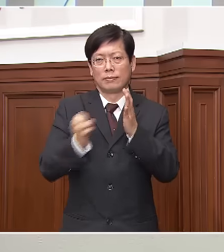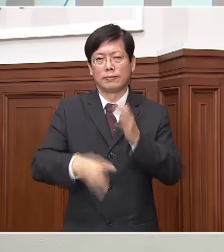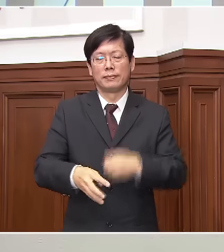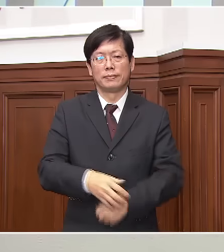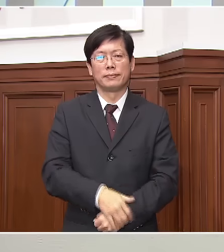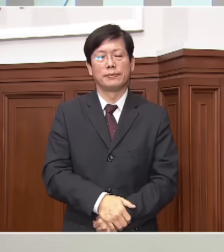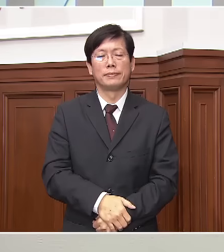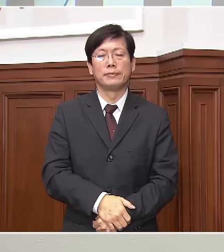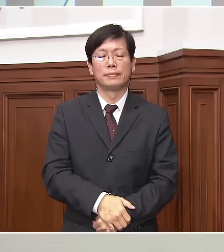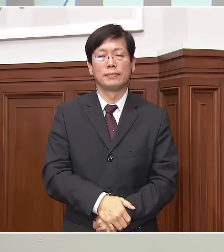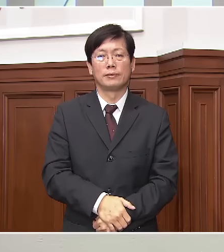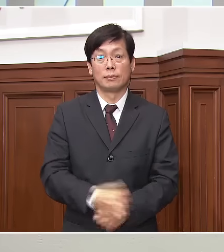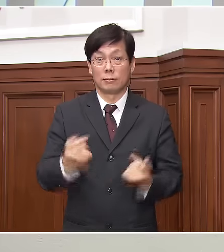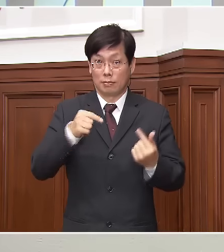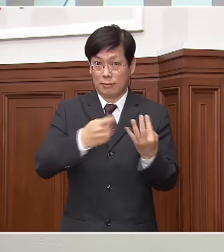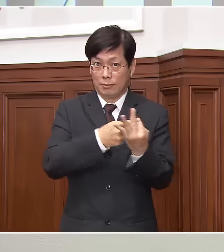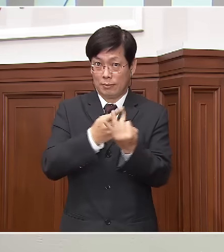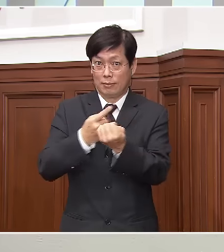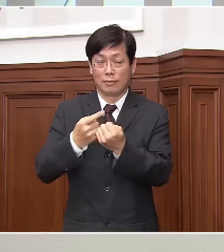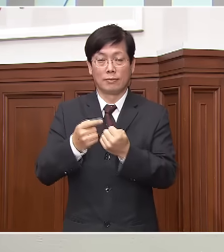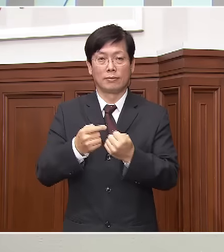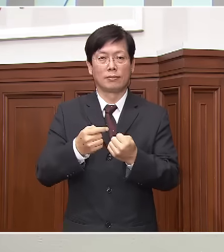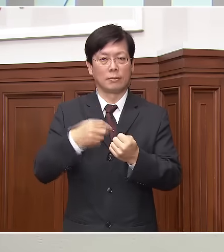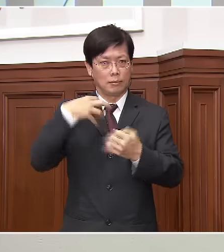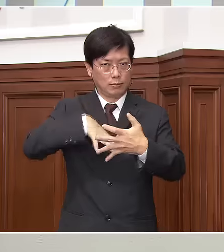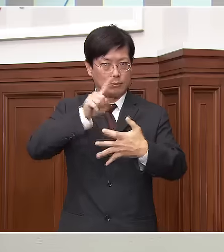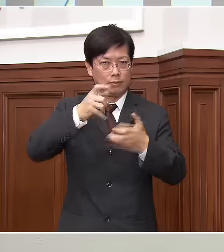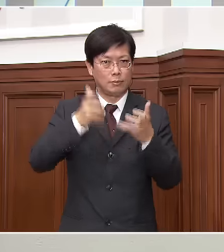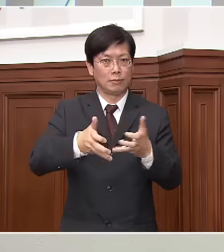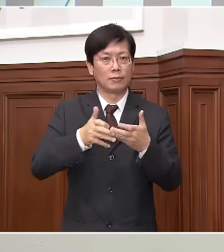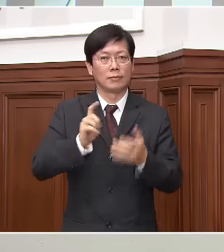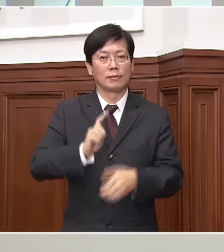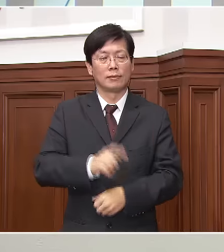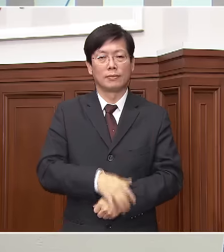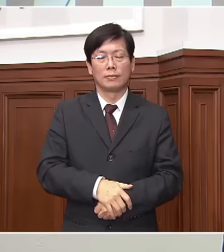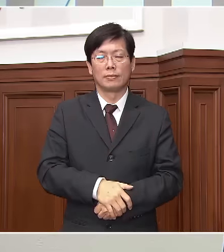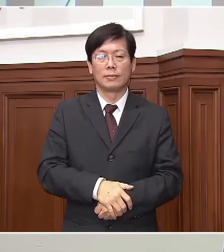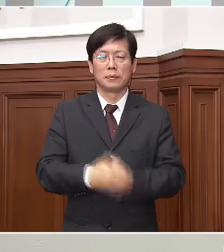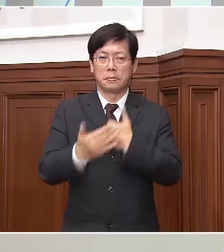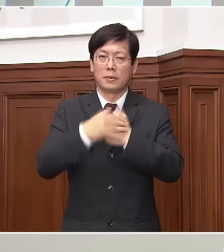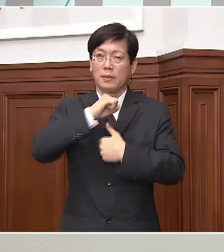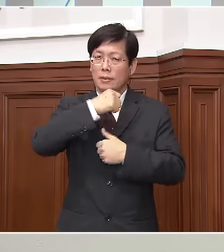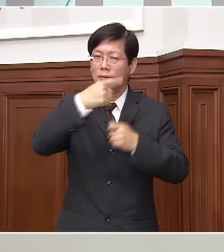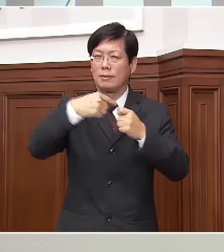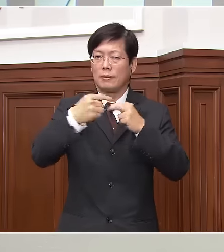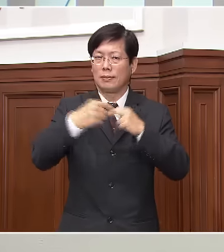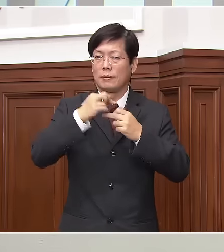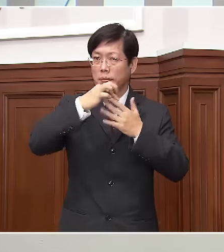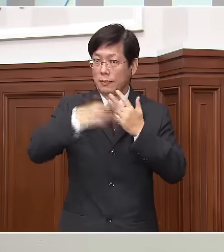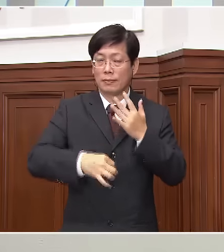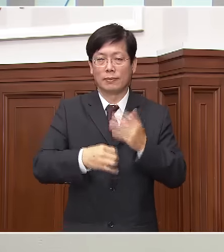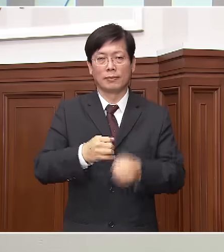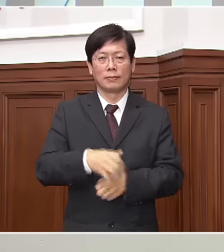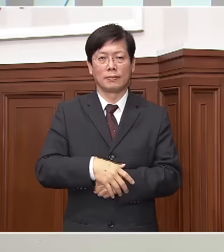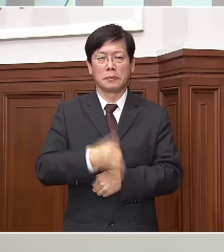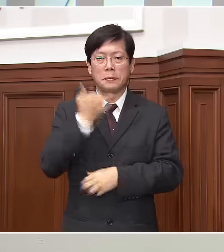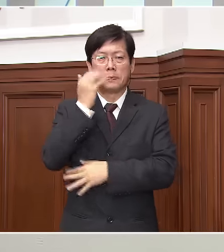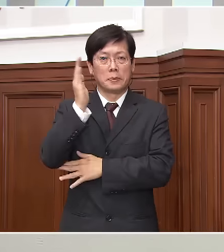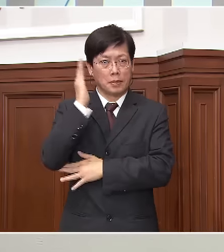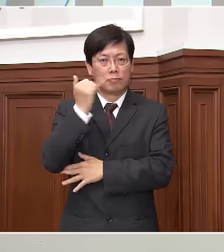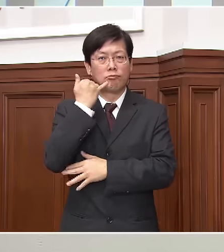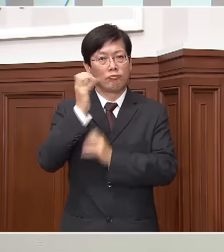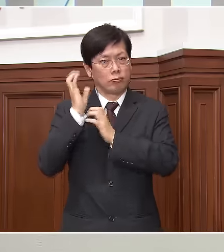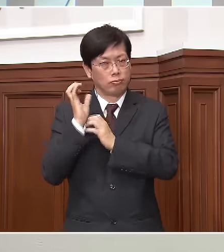理。那么这些作为有一个重点，就是要让台湾的年金制度成为政府付得